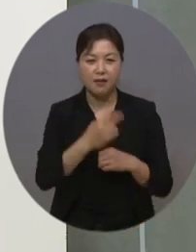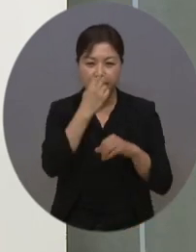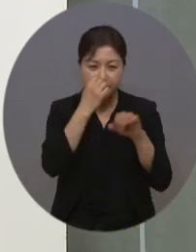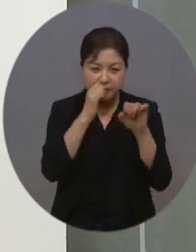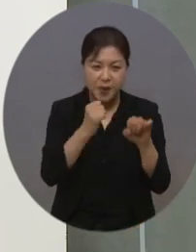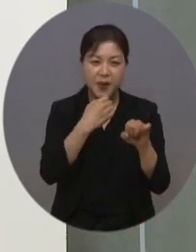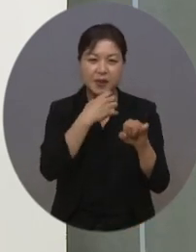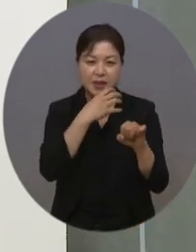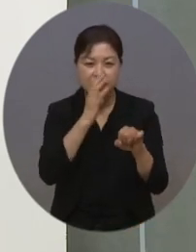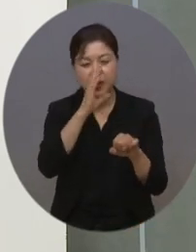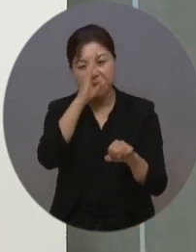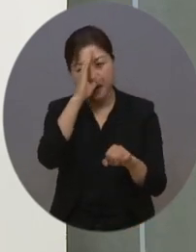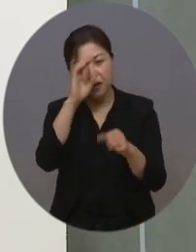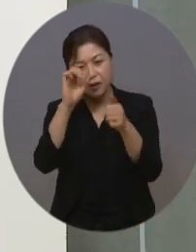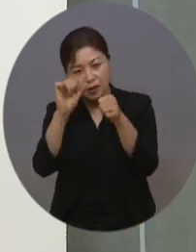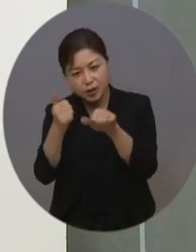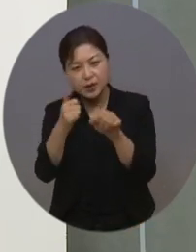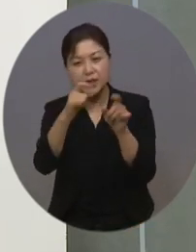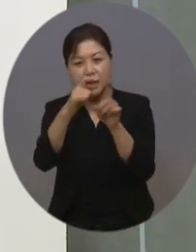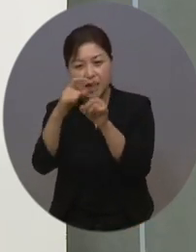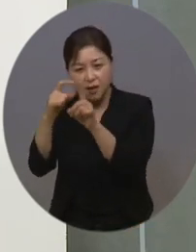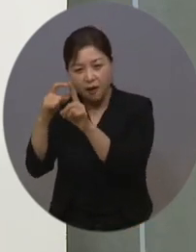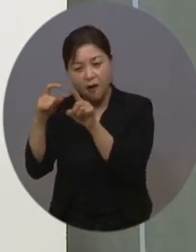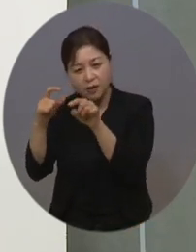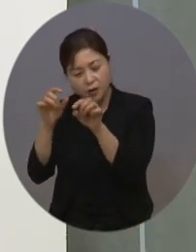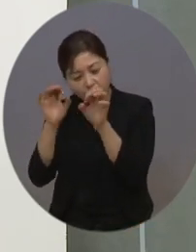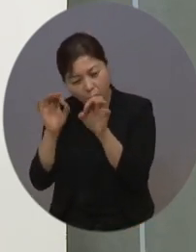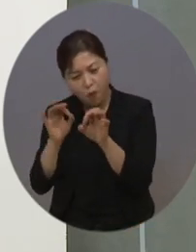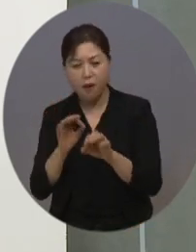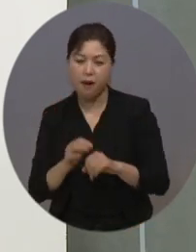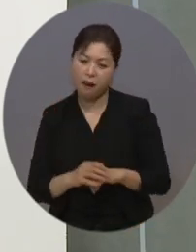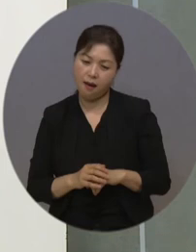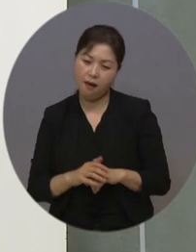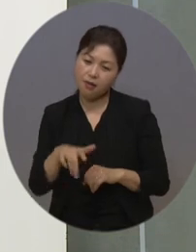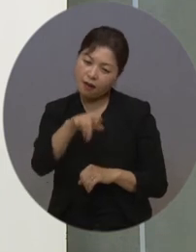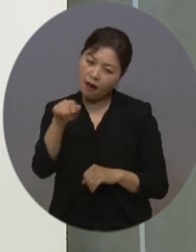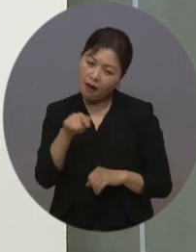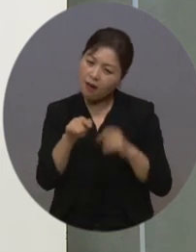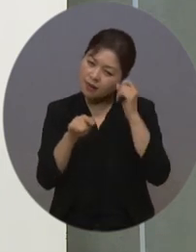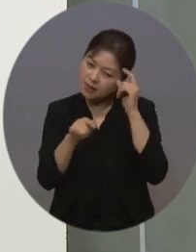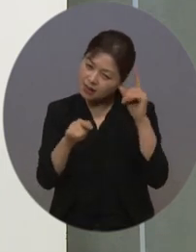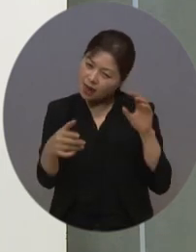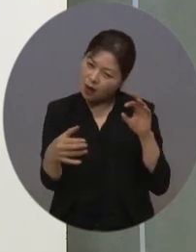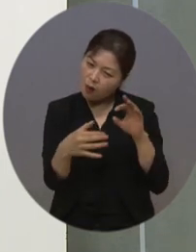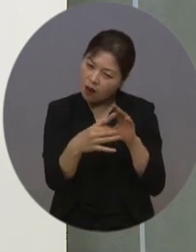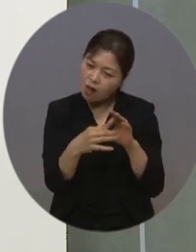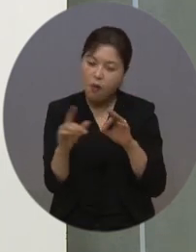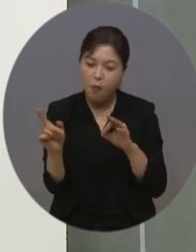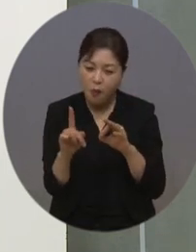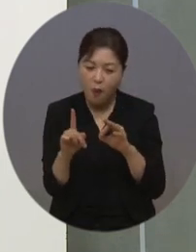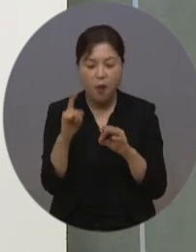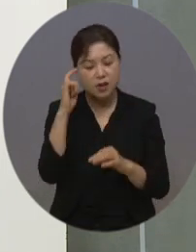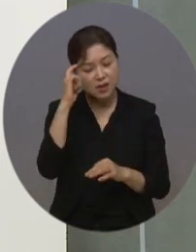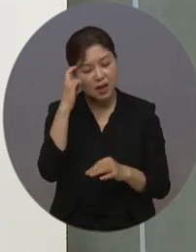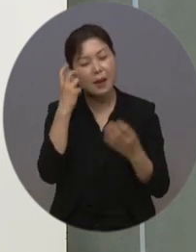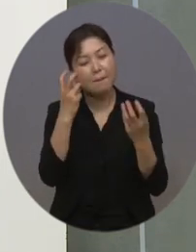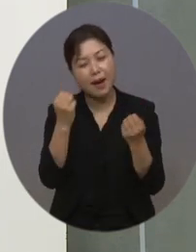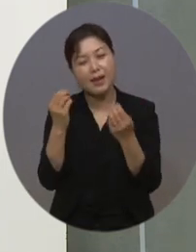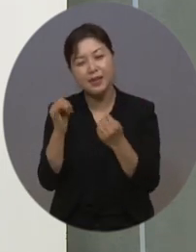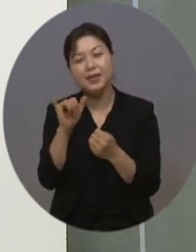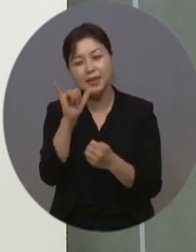그러한 용어 속에 담겨 있는 지혜를 어떻게 뽑아낼 수 있는가 생각을 좀 많이 해보고